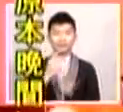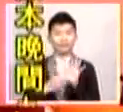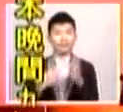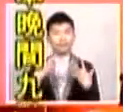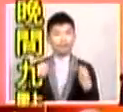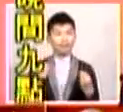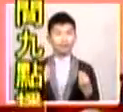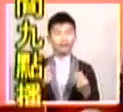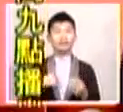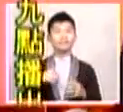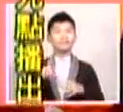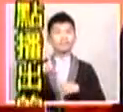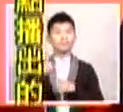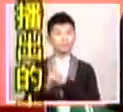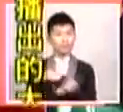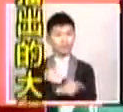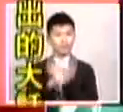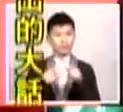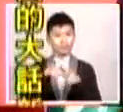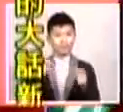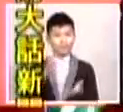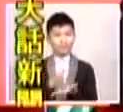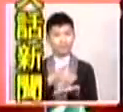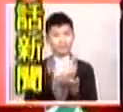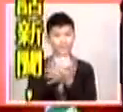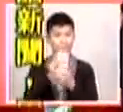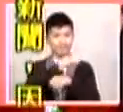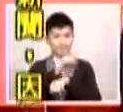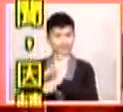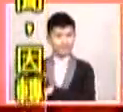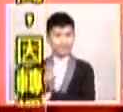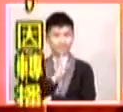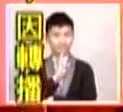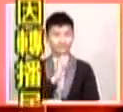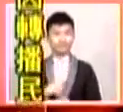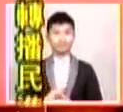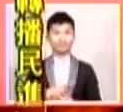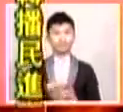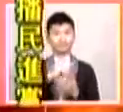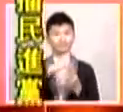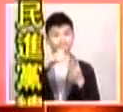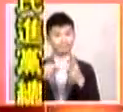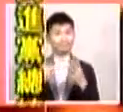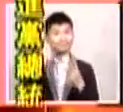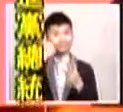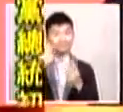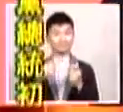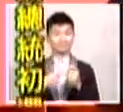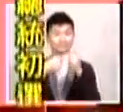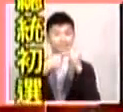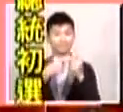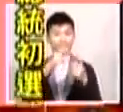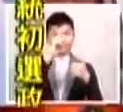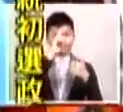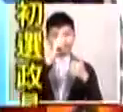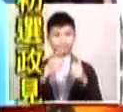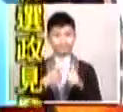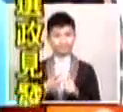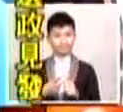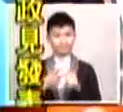清楚讲明白，请把握最后结论，每个人10分钟的时间。在这个部分的发言顺序依序为许锡良先